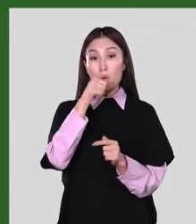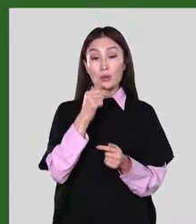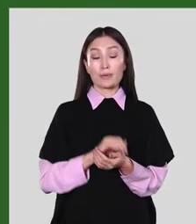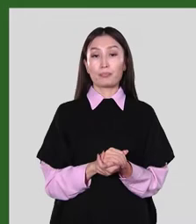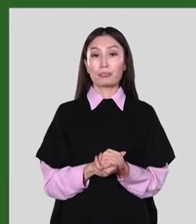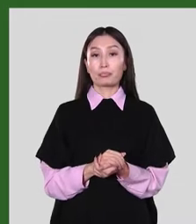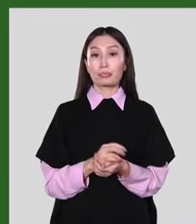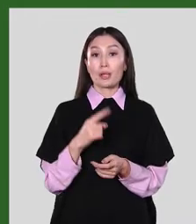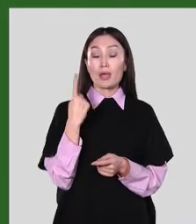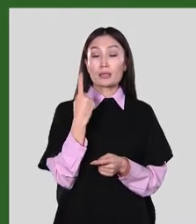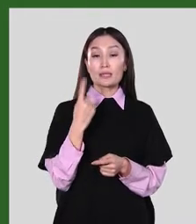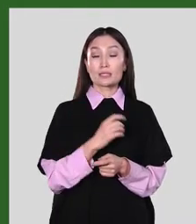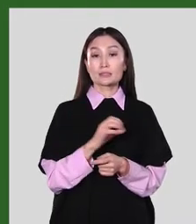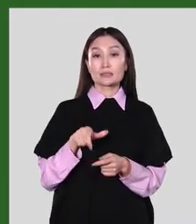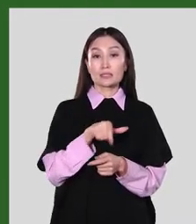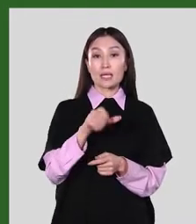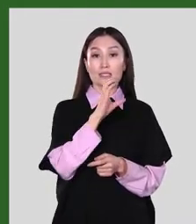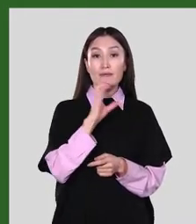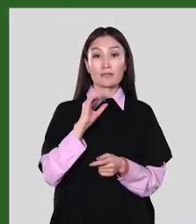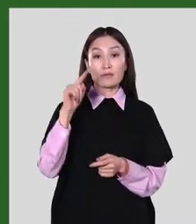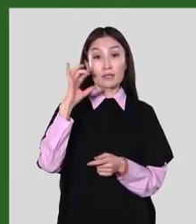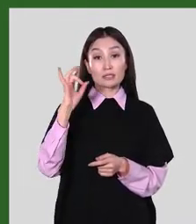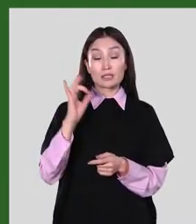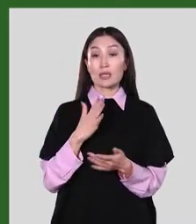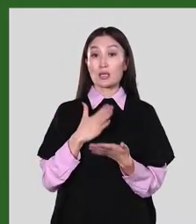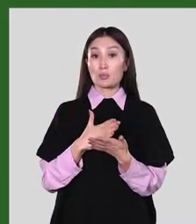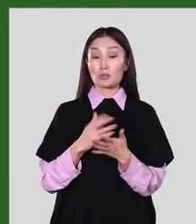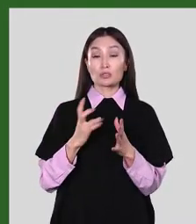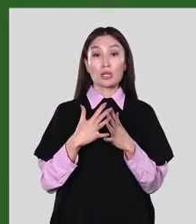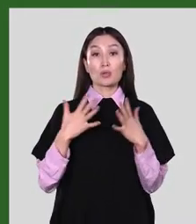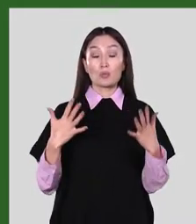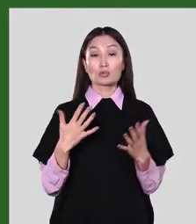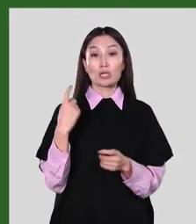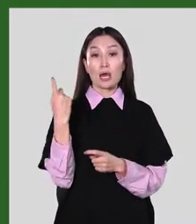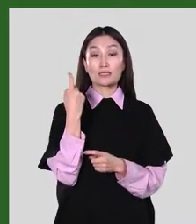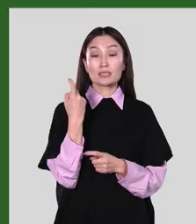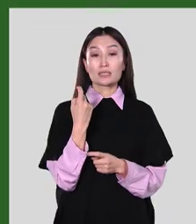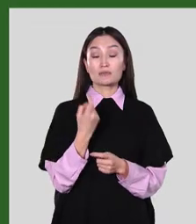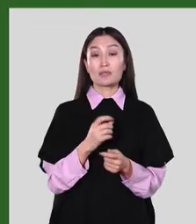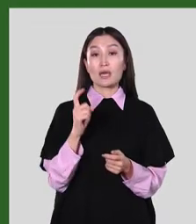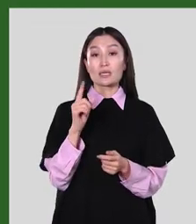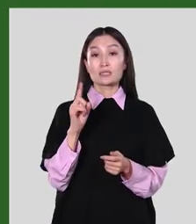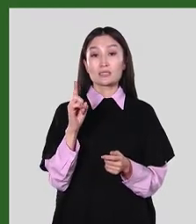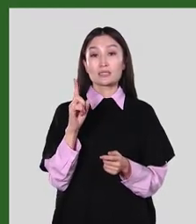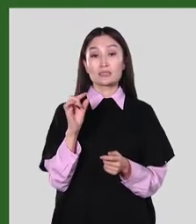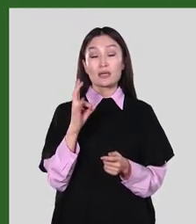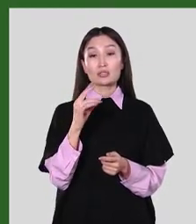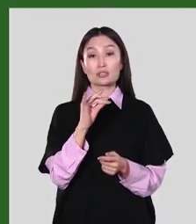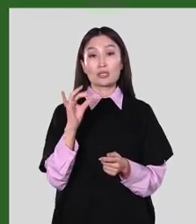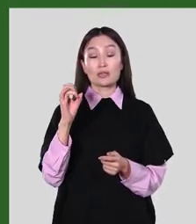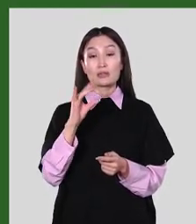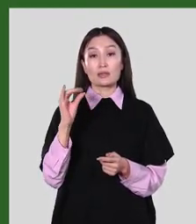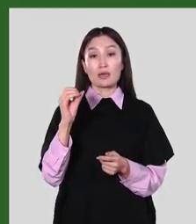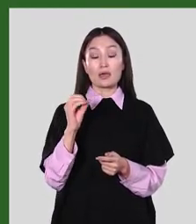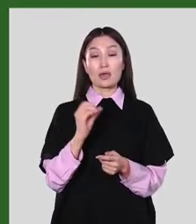одна из рек северного кыргызстана имеющая наибольшее хозяйственное значение это река